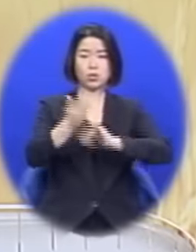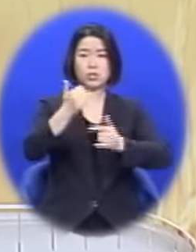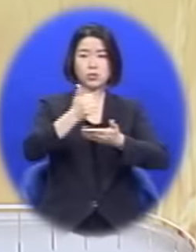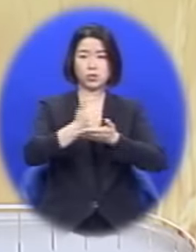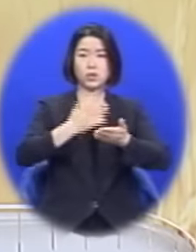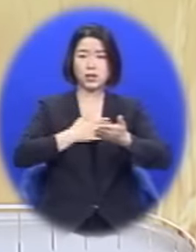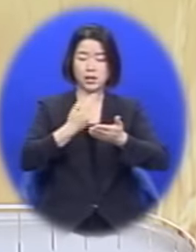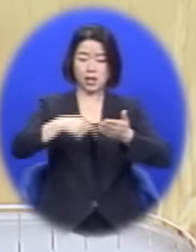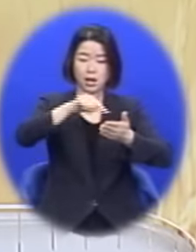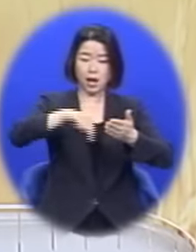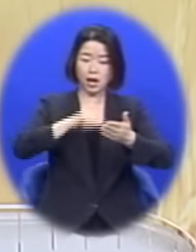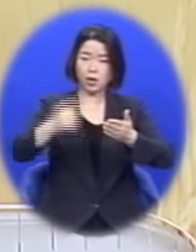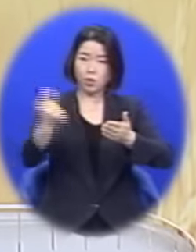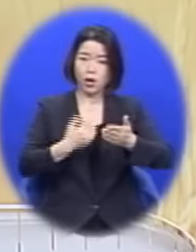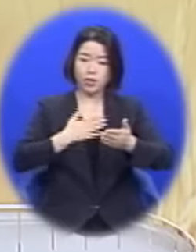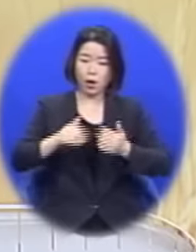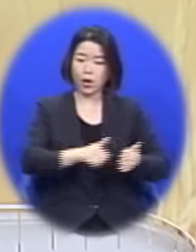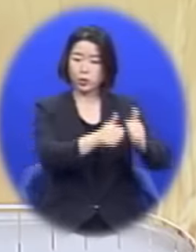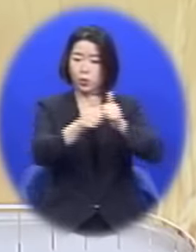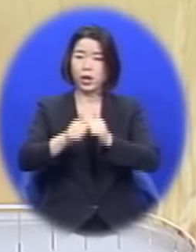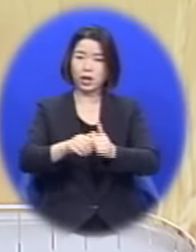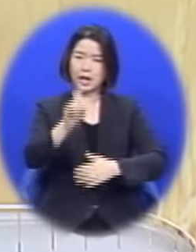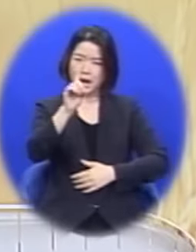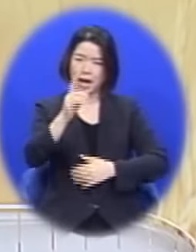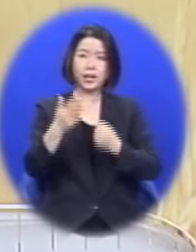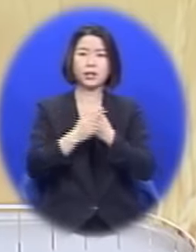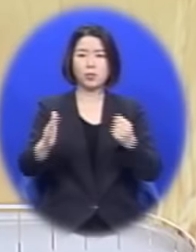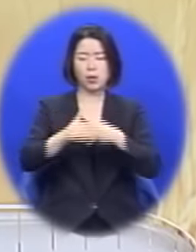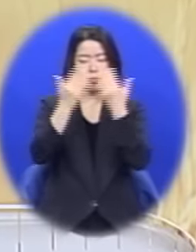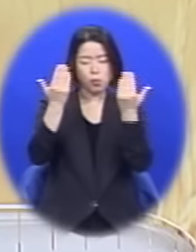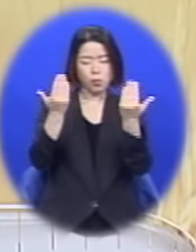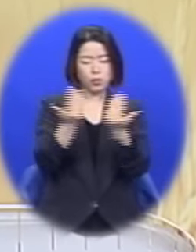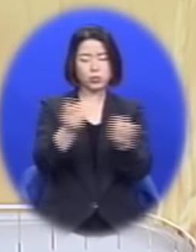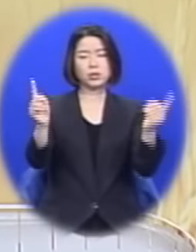나와 동행하시는 거, 그거 하나 때문에 모든 게 달라진 거예요.